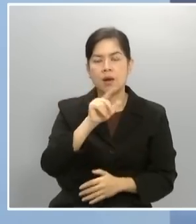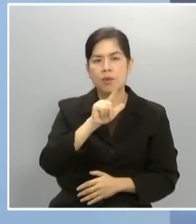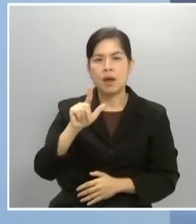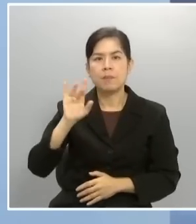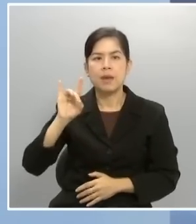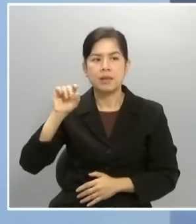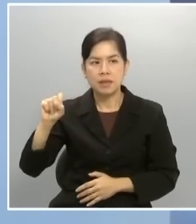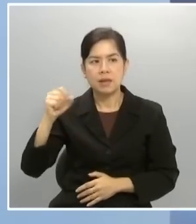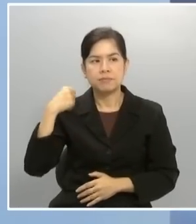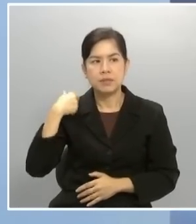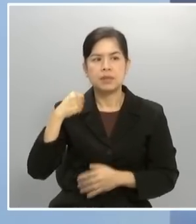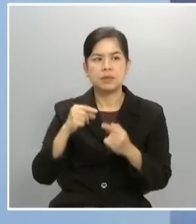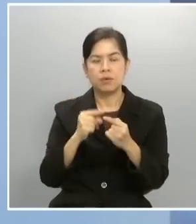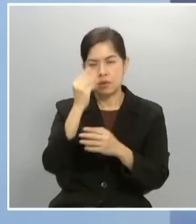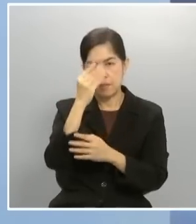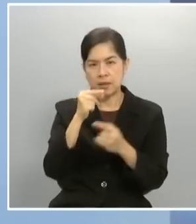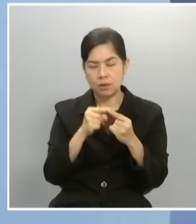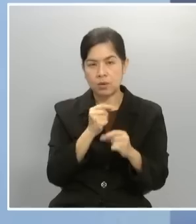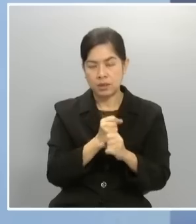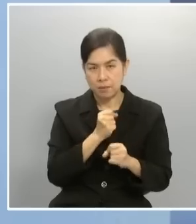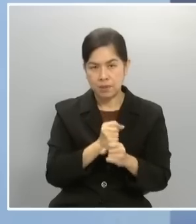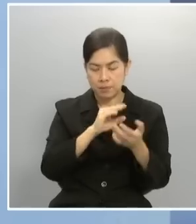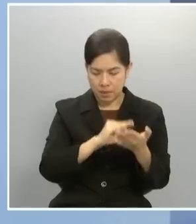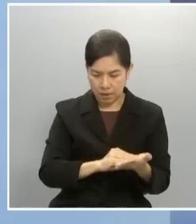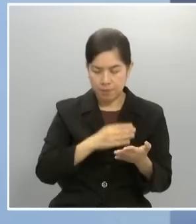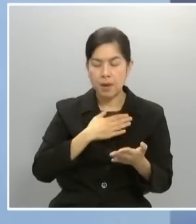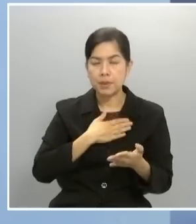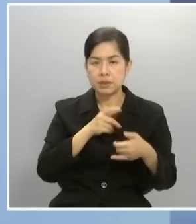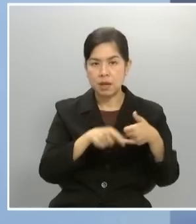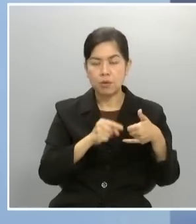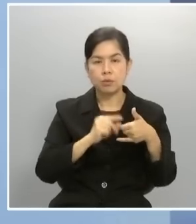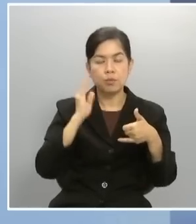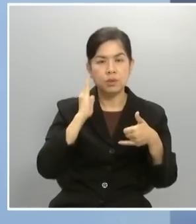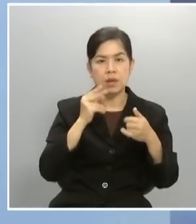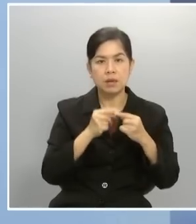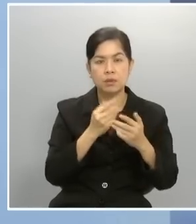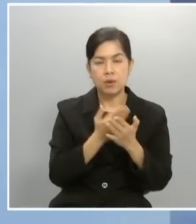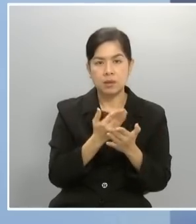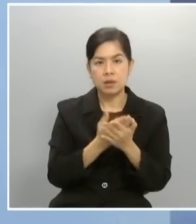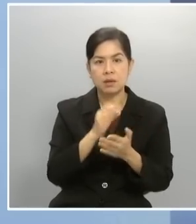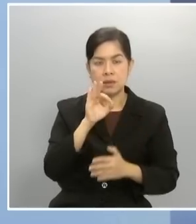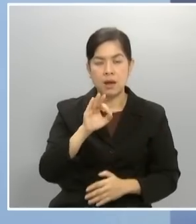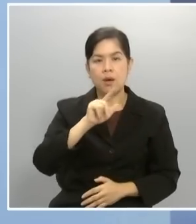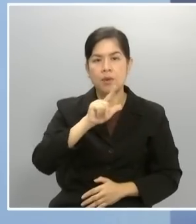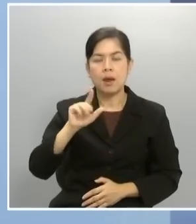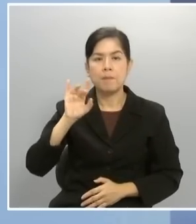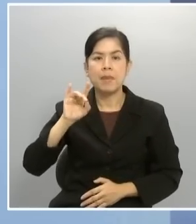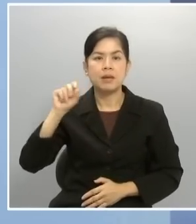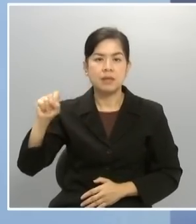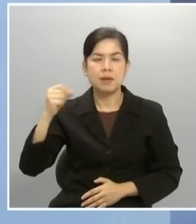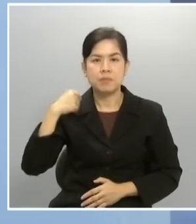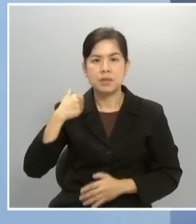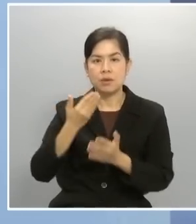บาทในวันทำบันทึกฉบับนี้ข้าพเจ้านายจุดๆๆได้นำเงินจำนวน 9800,000บาทถ้วนมา